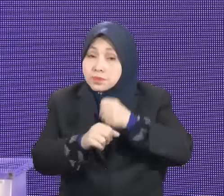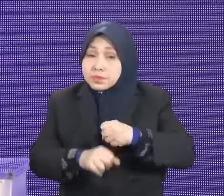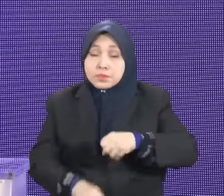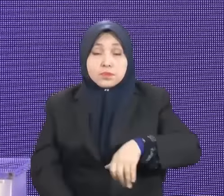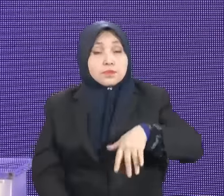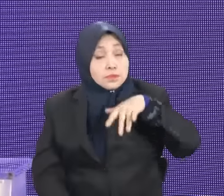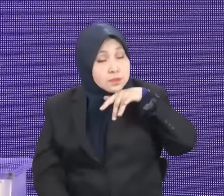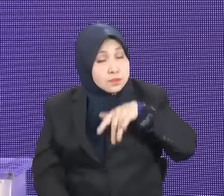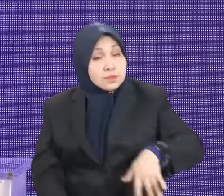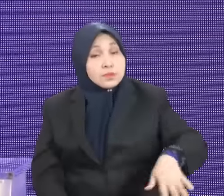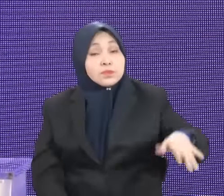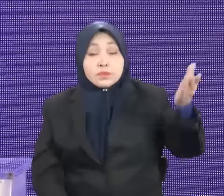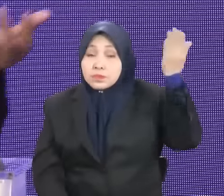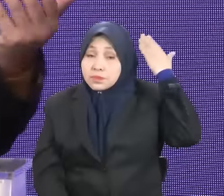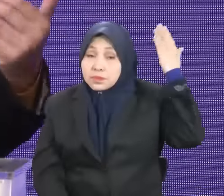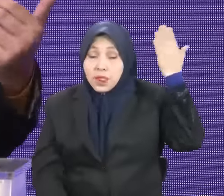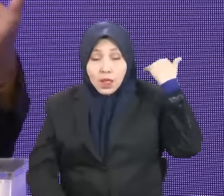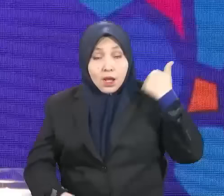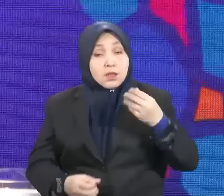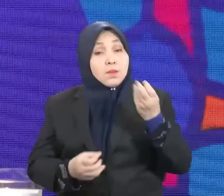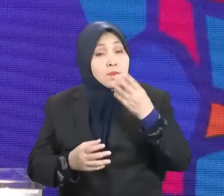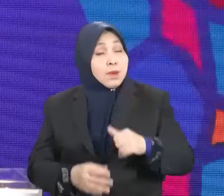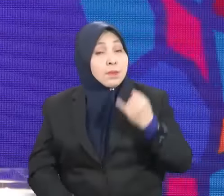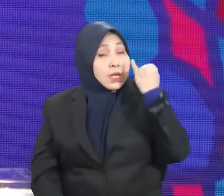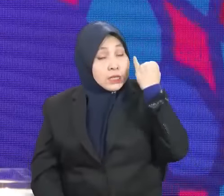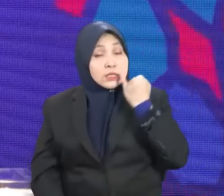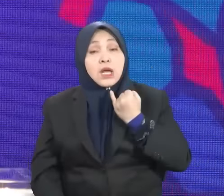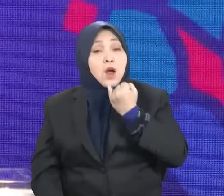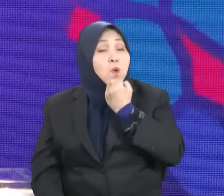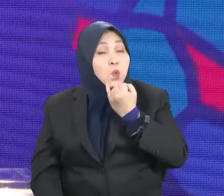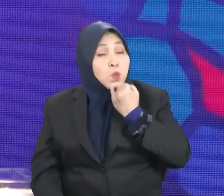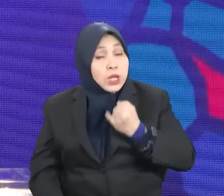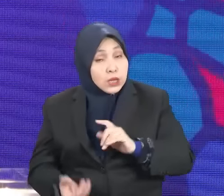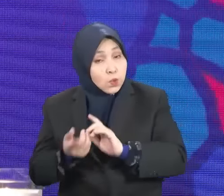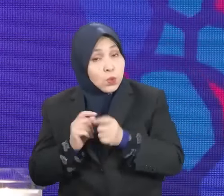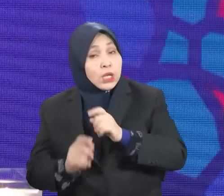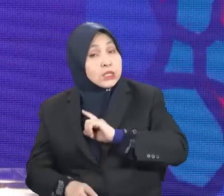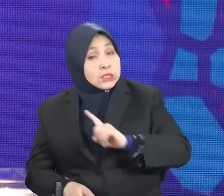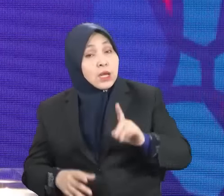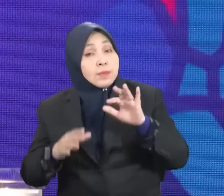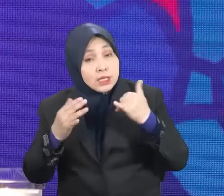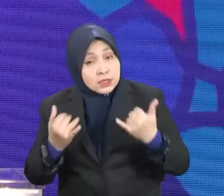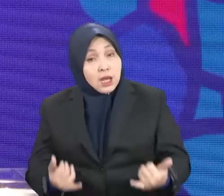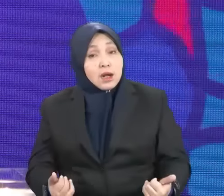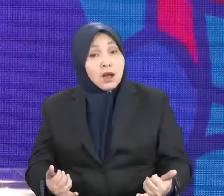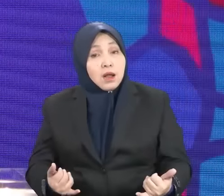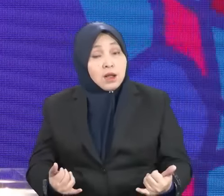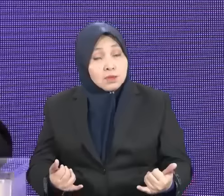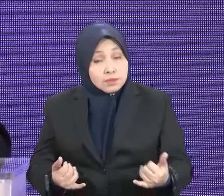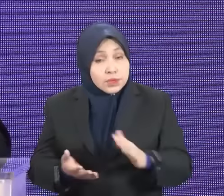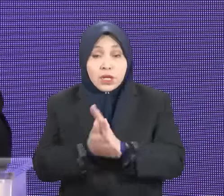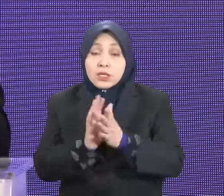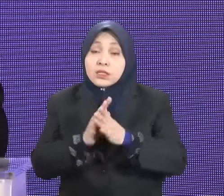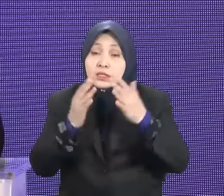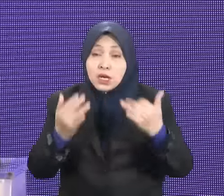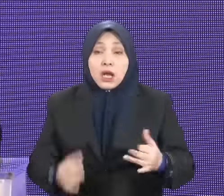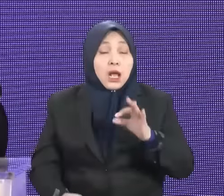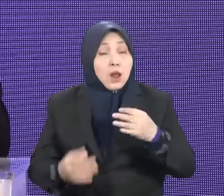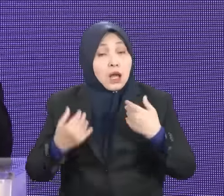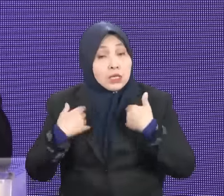Ibnu salam ya ada beberapa yang lain Yahudi yang masuk masuk Islam dan juga zaman sekarang ya jadi zaman sekarang pun kalau ada